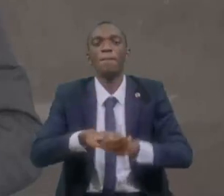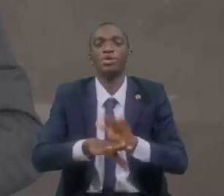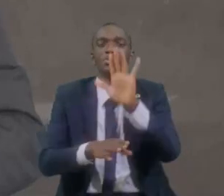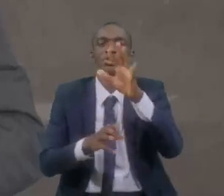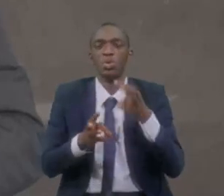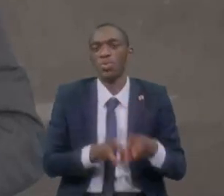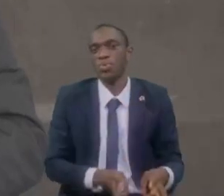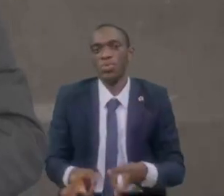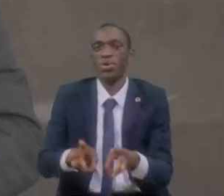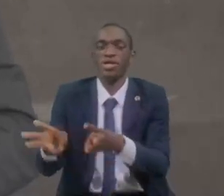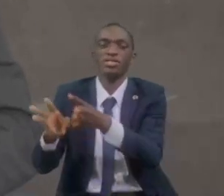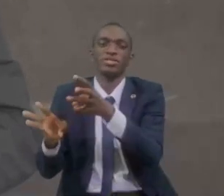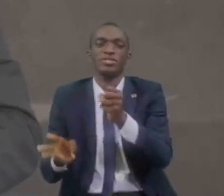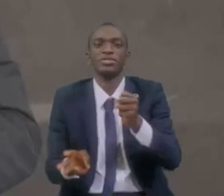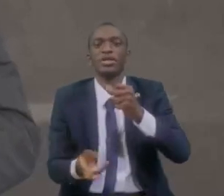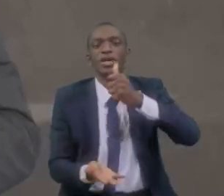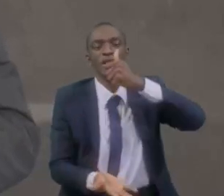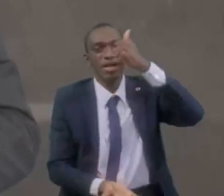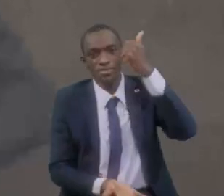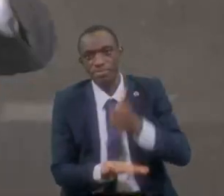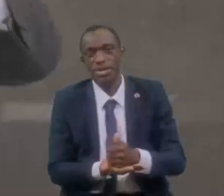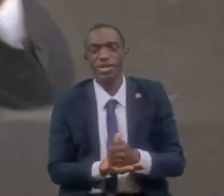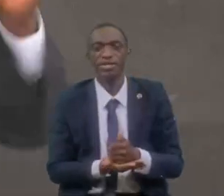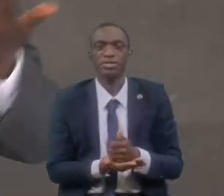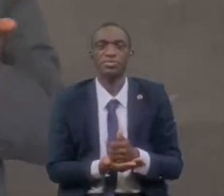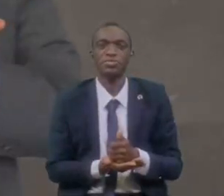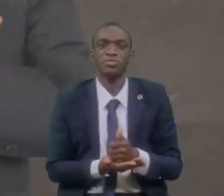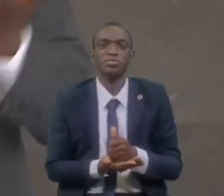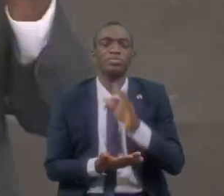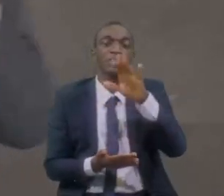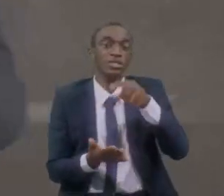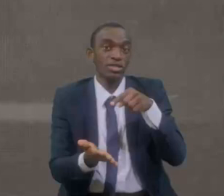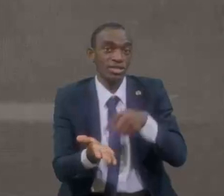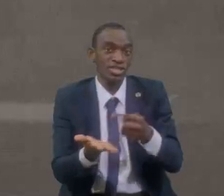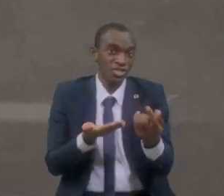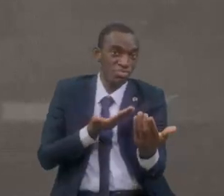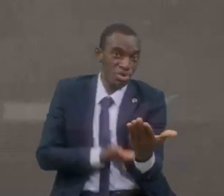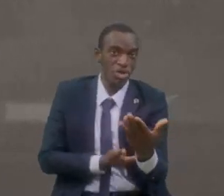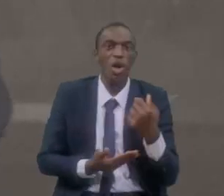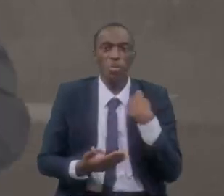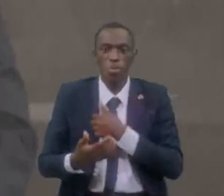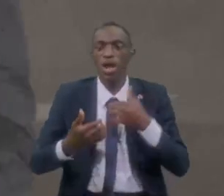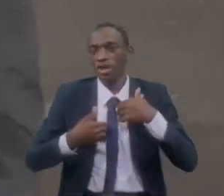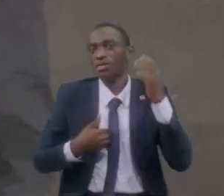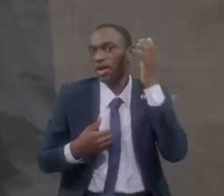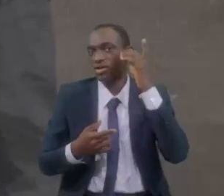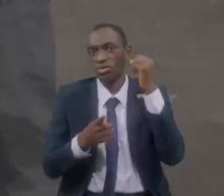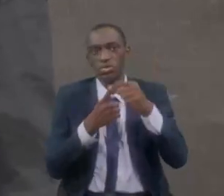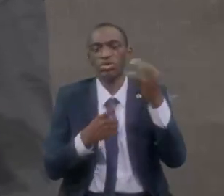Et sur tes sentiers brillera la lumière. Ce matin, j'ai écouté la parole de